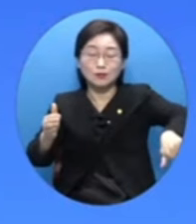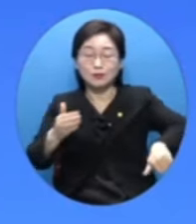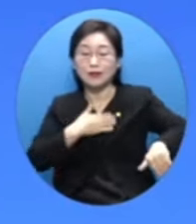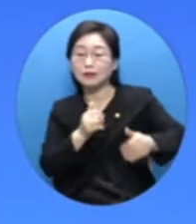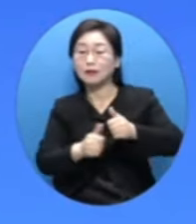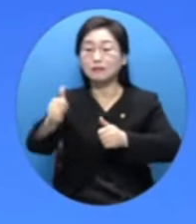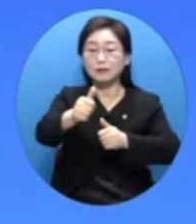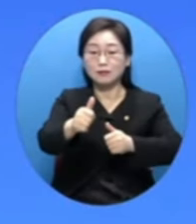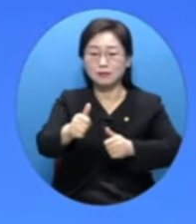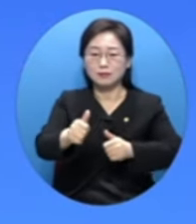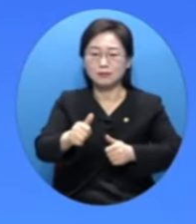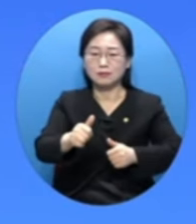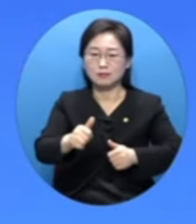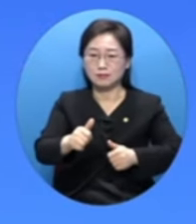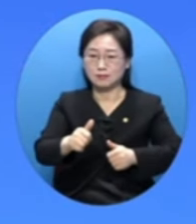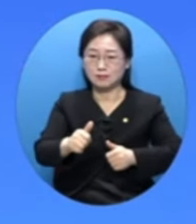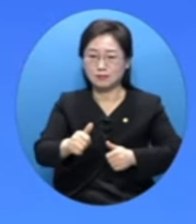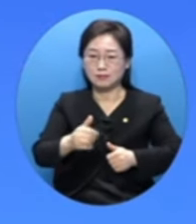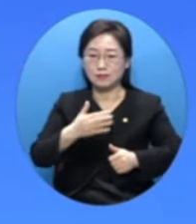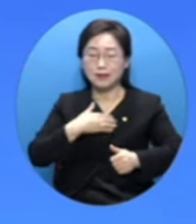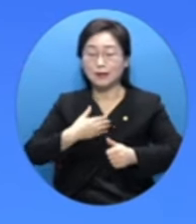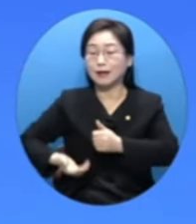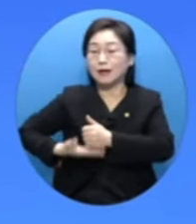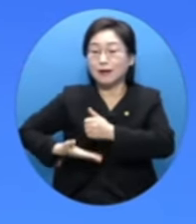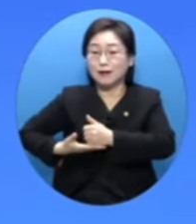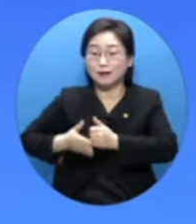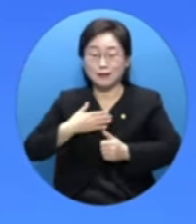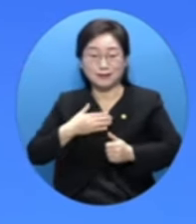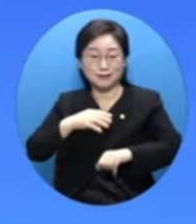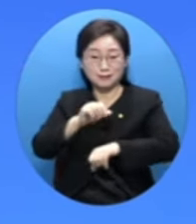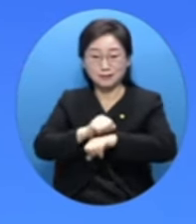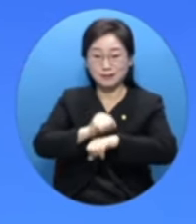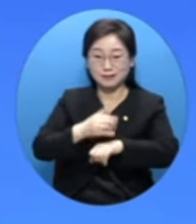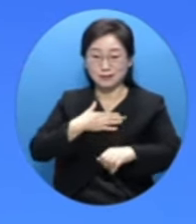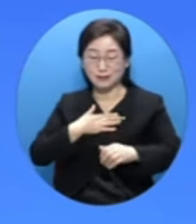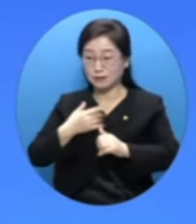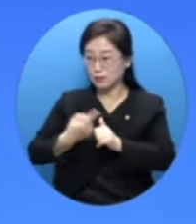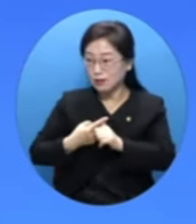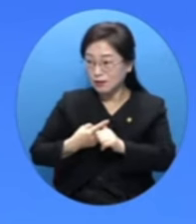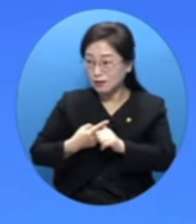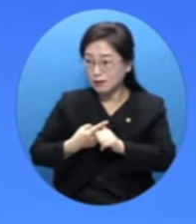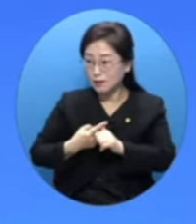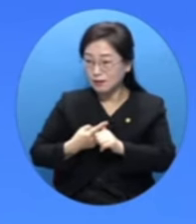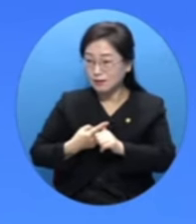먼저입니다. 내가 칭찬받으면 아 내가 잘한다. 내가 비난받으면